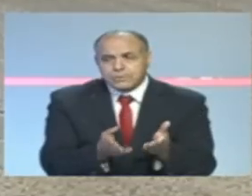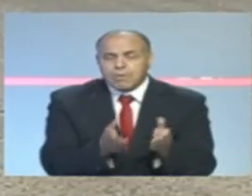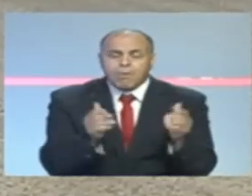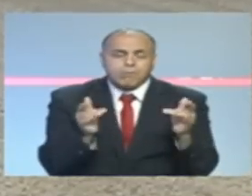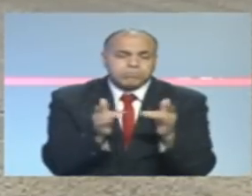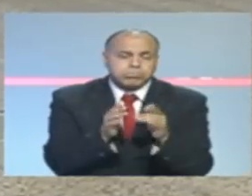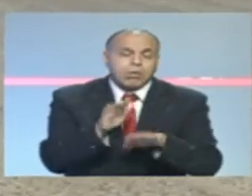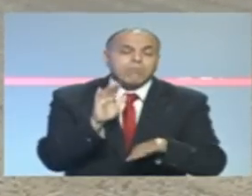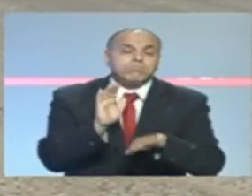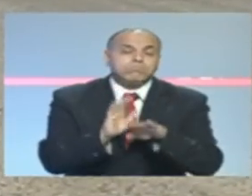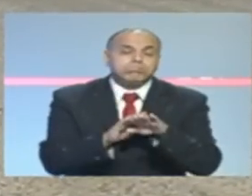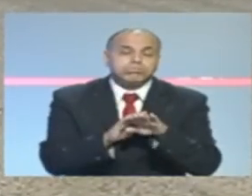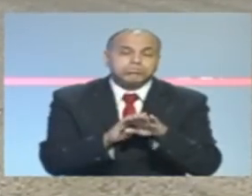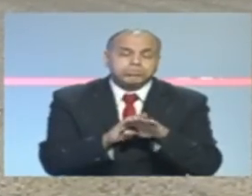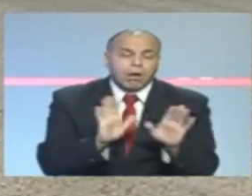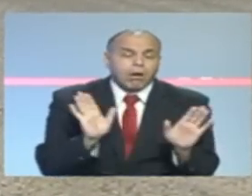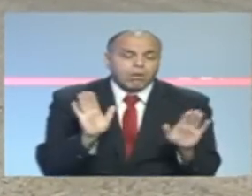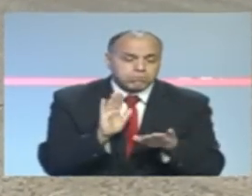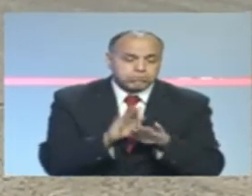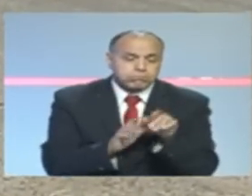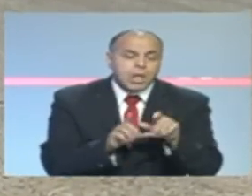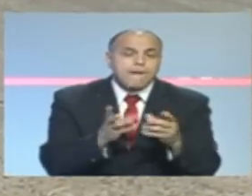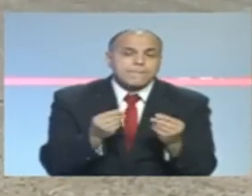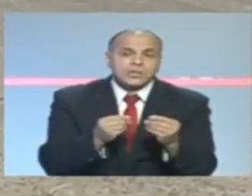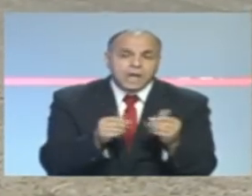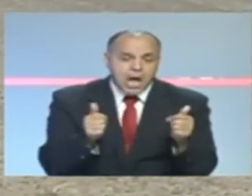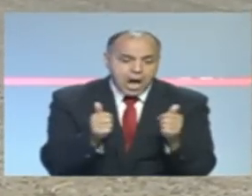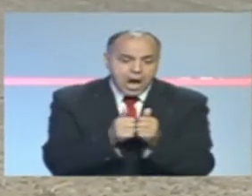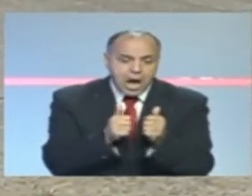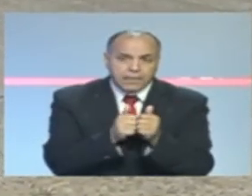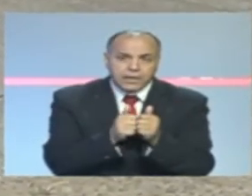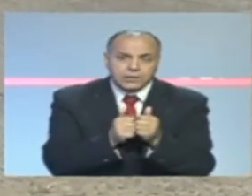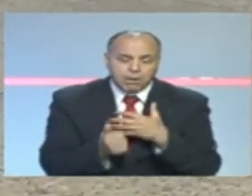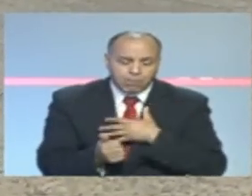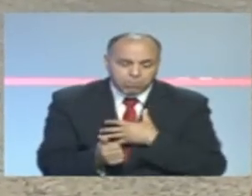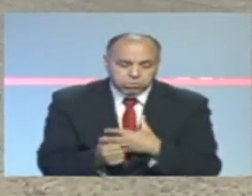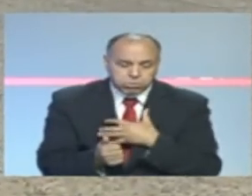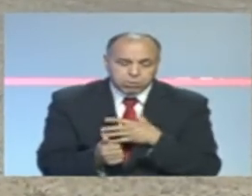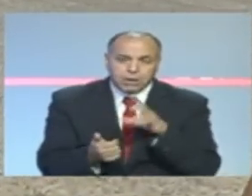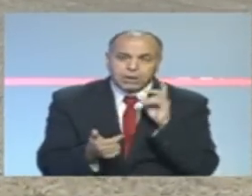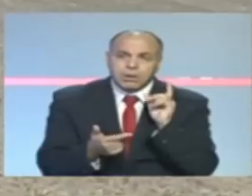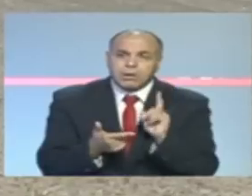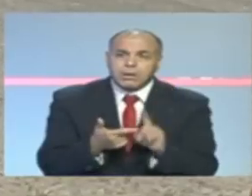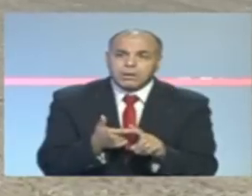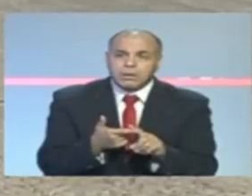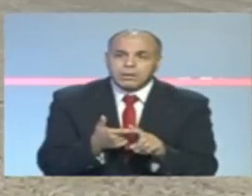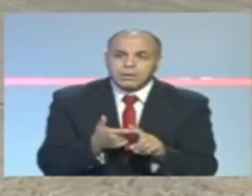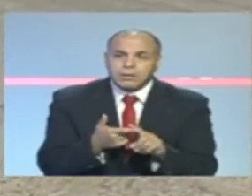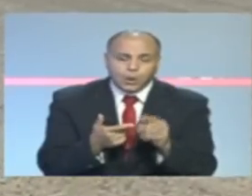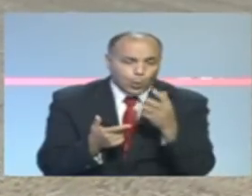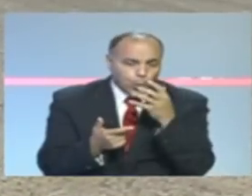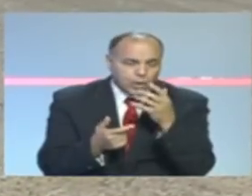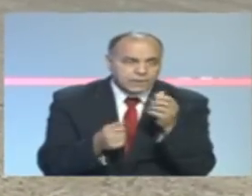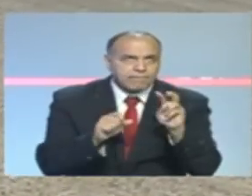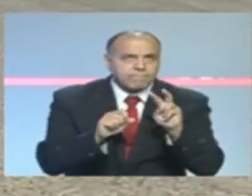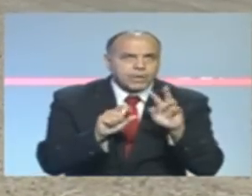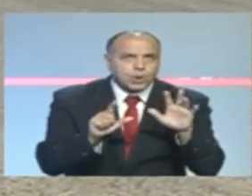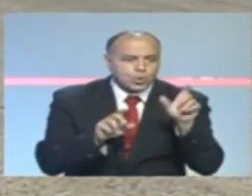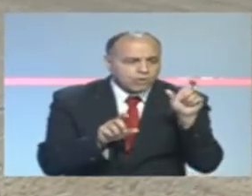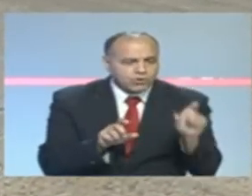وصلت الى حد ما حديش في الوحده الانعاش بالنسبه تسعه وعشرين